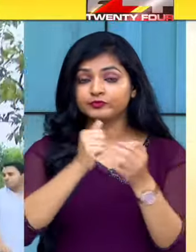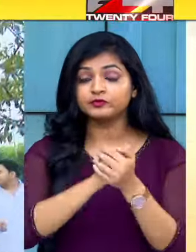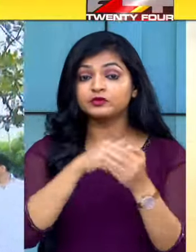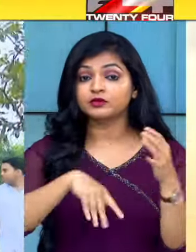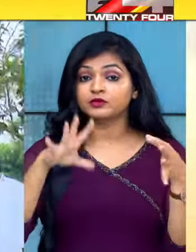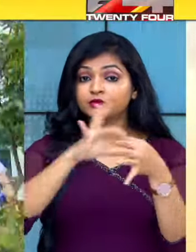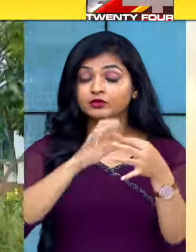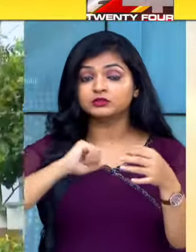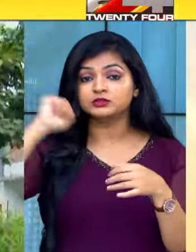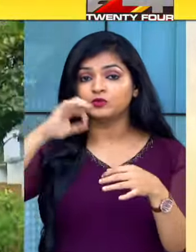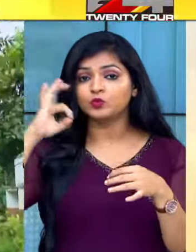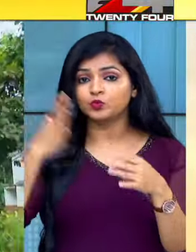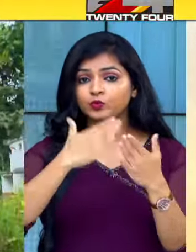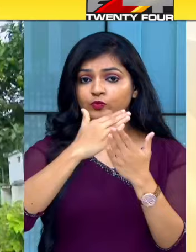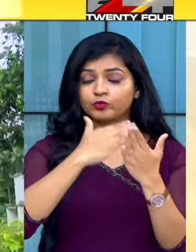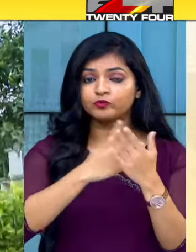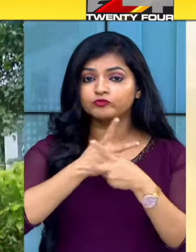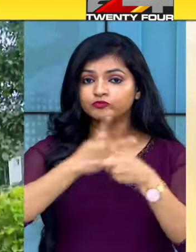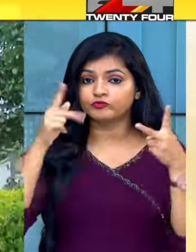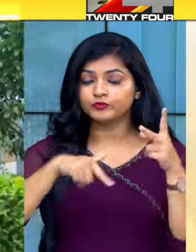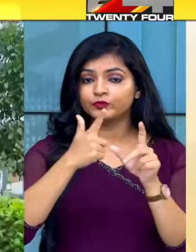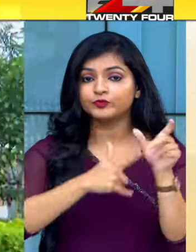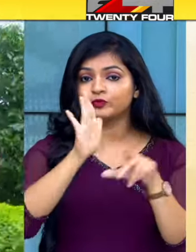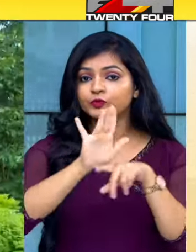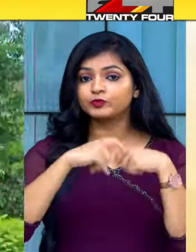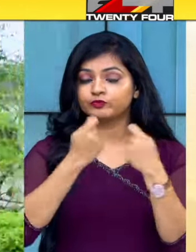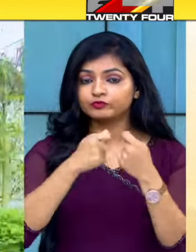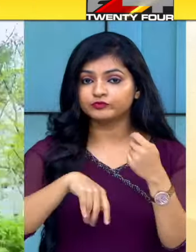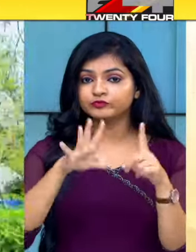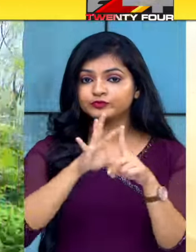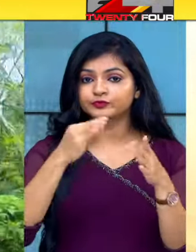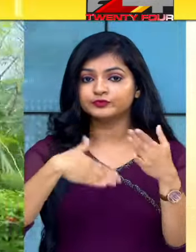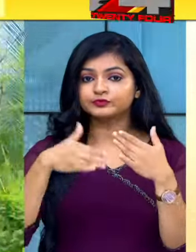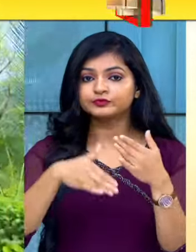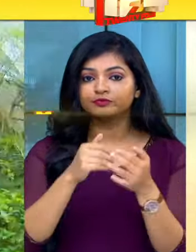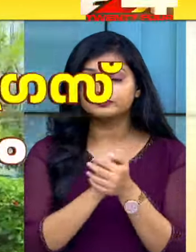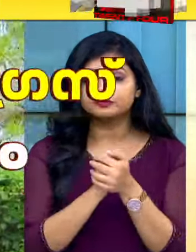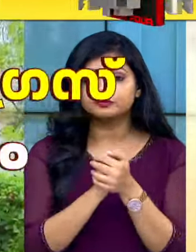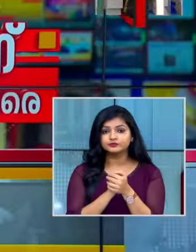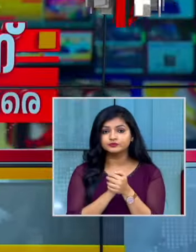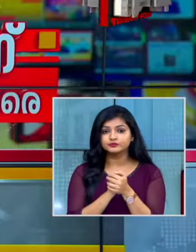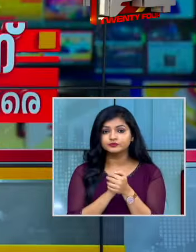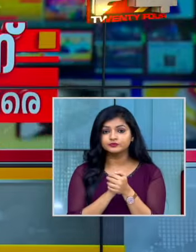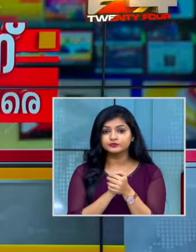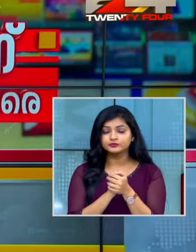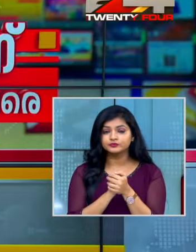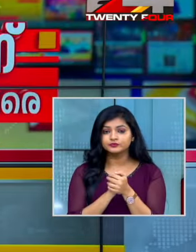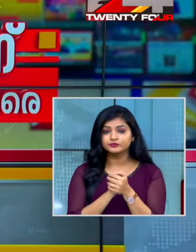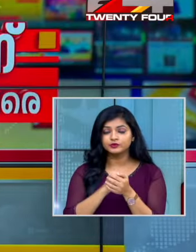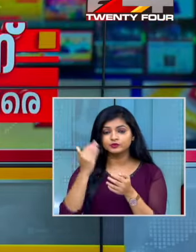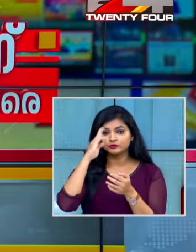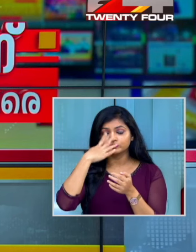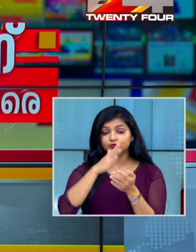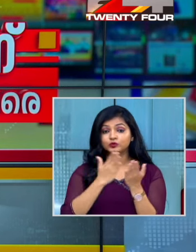സമര പ്രഖ്യാപനങ്ങളും സമര പരിപാടികളുടെ പ്രഖ്യാപനങ്ങളും യൂത്ത് കോൺഗ്രസിന്റെ ഭാഗത്തുനിന്ന് ഉണ്ടാകും. പ്രജിത്ത്, സുജിത്ത് അയ്യപ്പത്താണ് വിവരങ്ങൾ നൽകിയത്. മറ്റൊരു